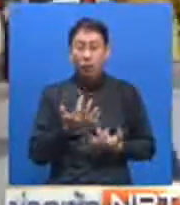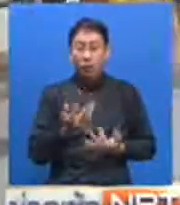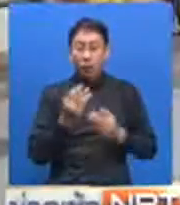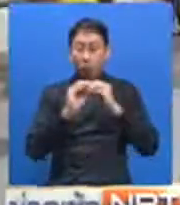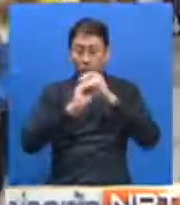หลังจากนี้